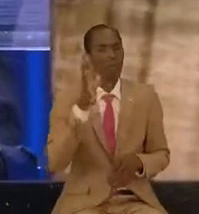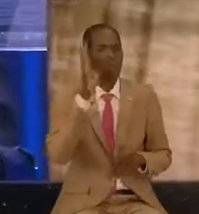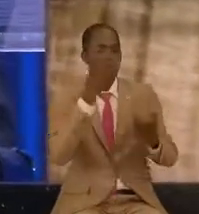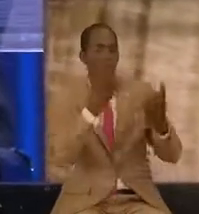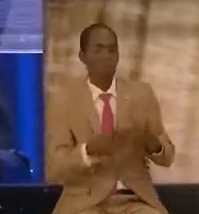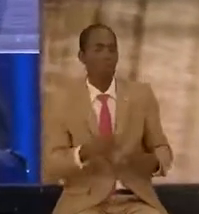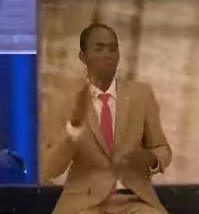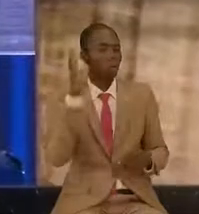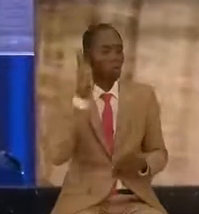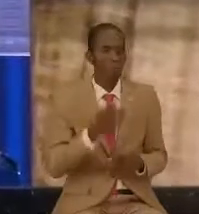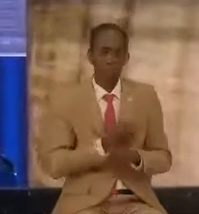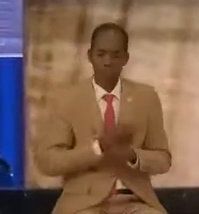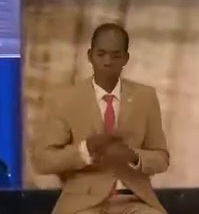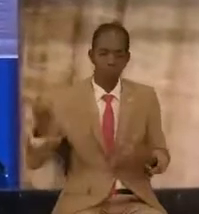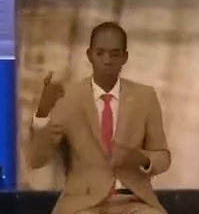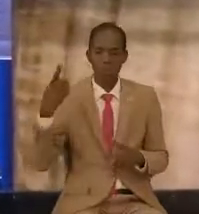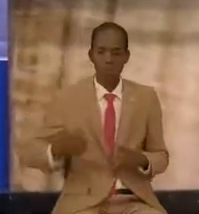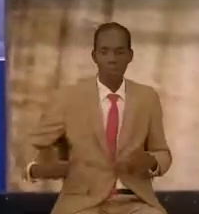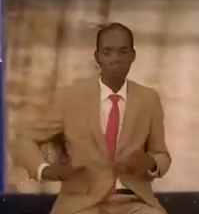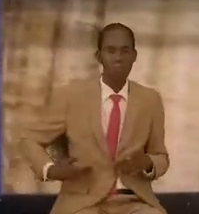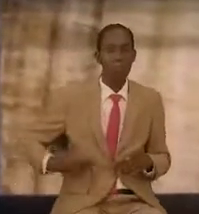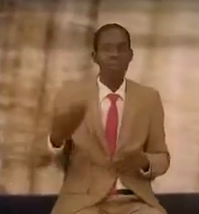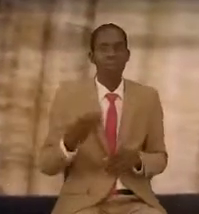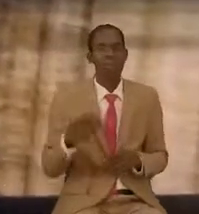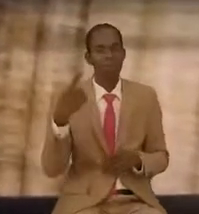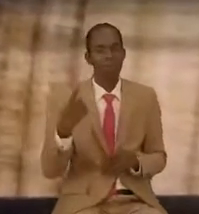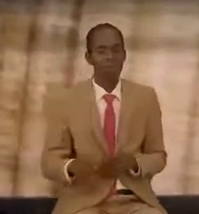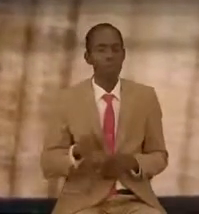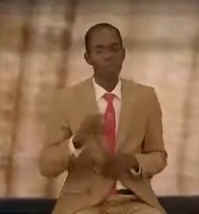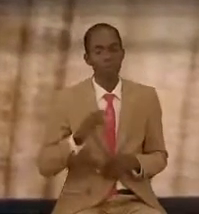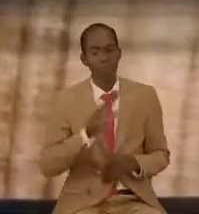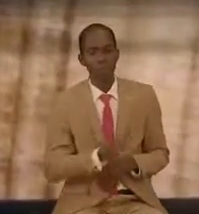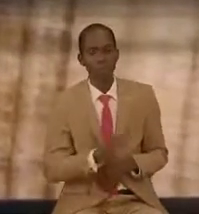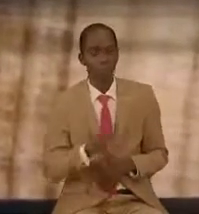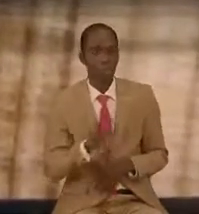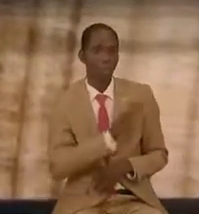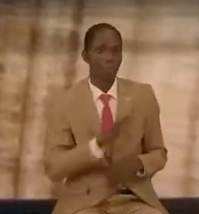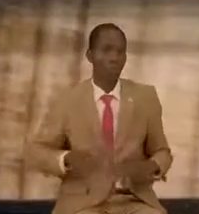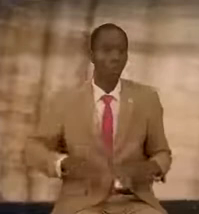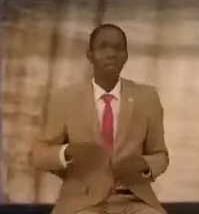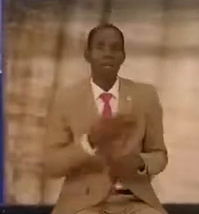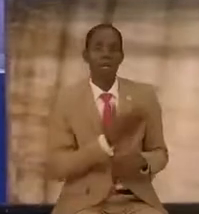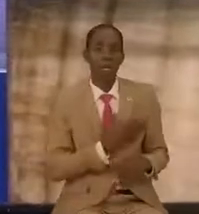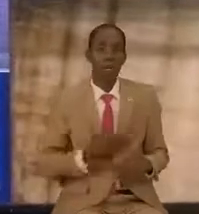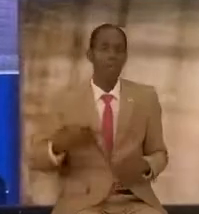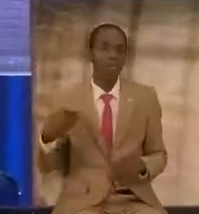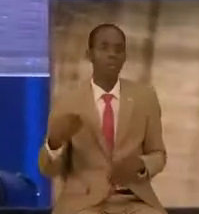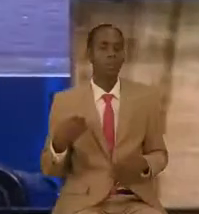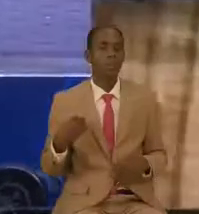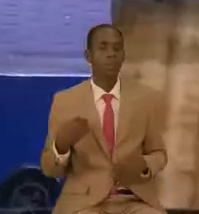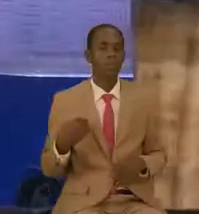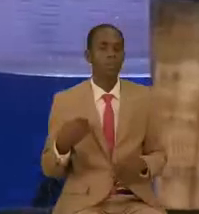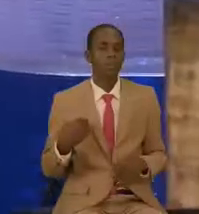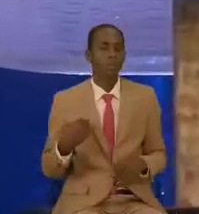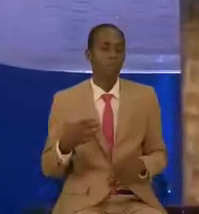femme viendra, qu'il écrasera la tête du serpent. Satan mordra,